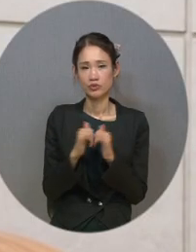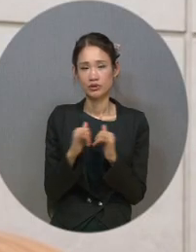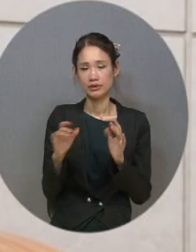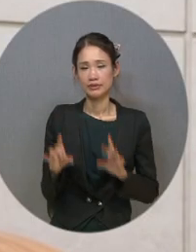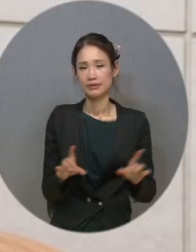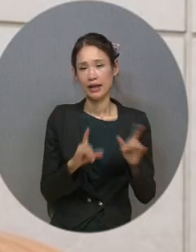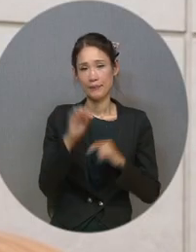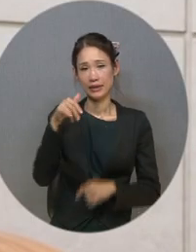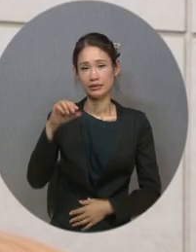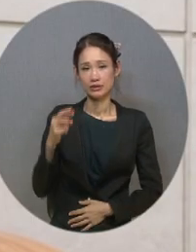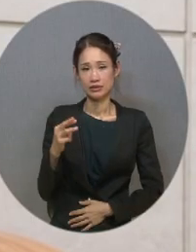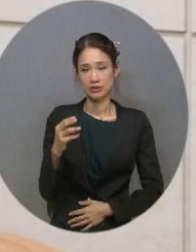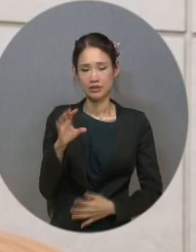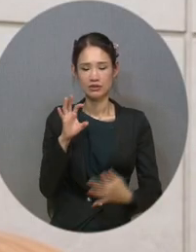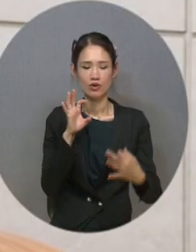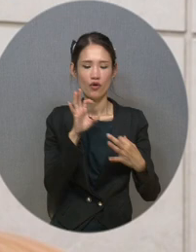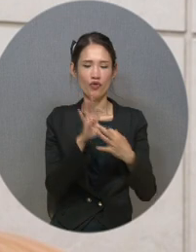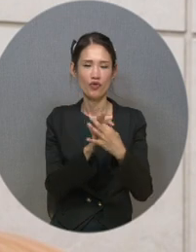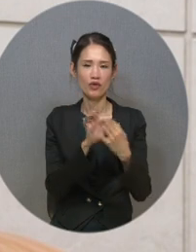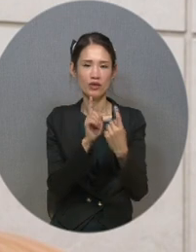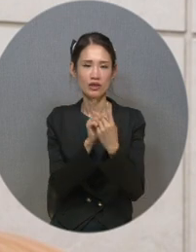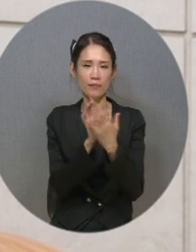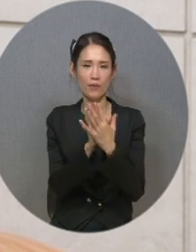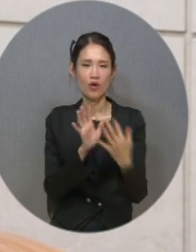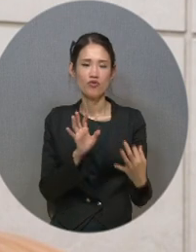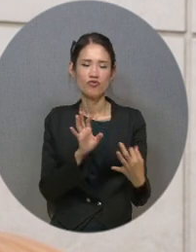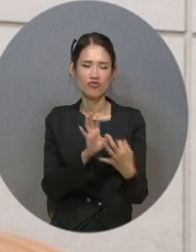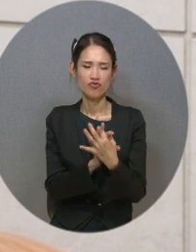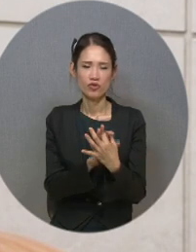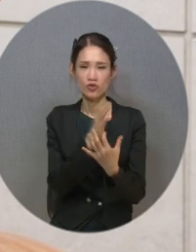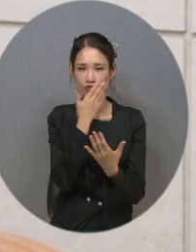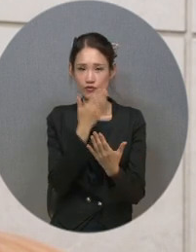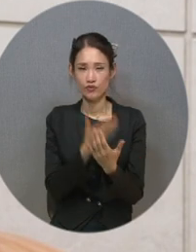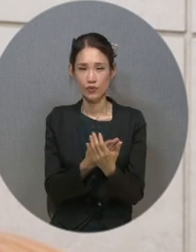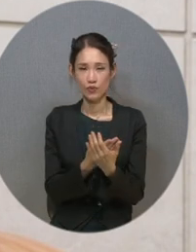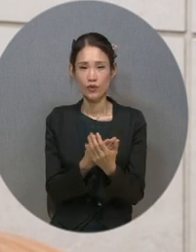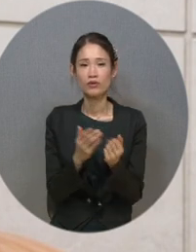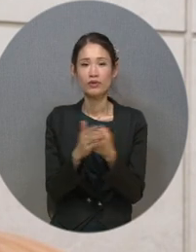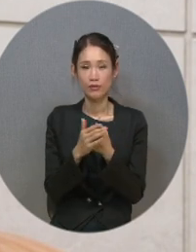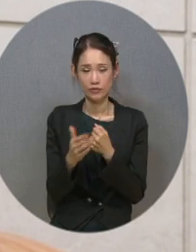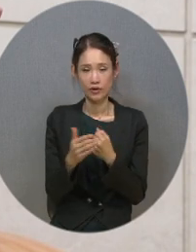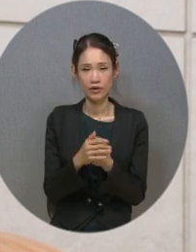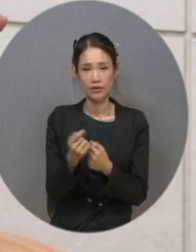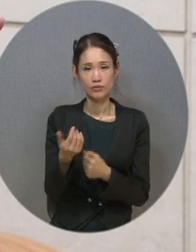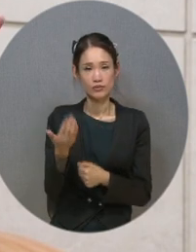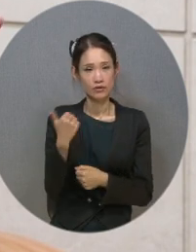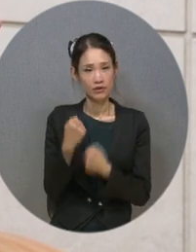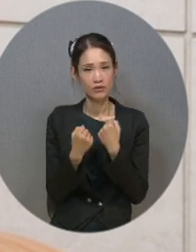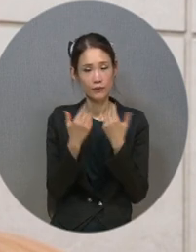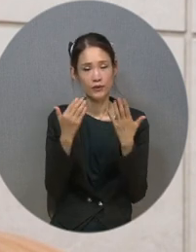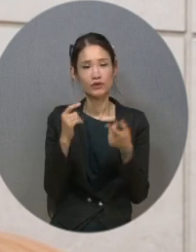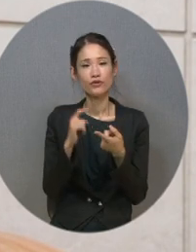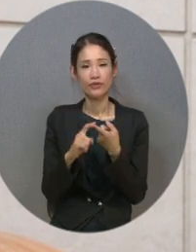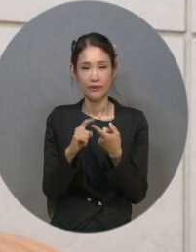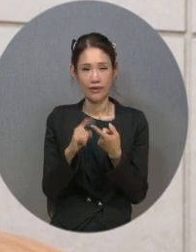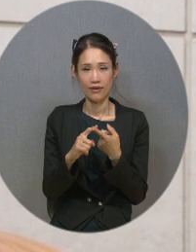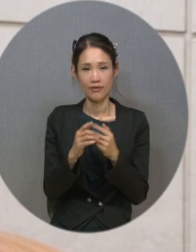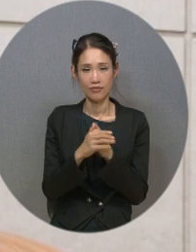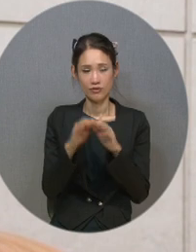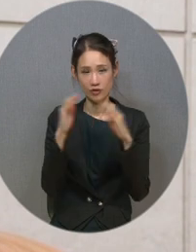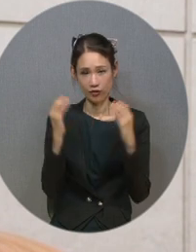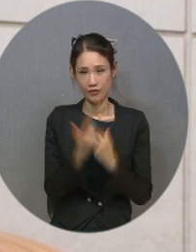삶의 질과 직결되는 것이기 때문에 매우 중요합니다. 그래서 아까 제가 말씀드렸던 대로